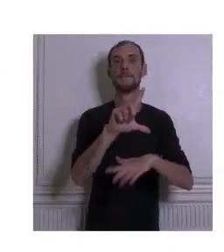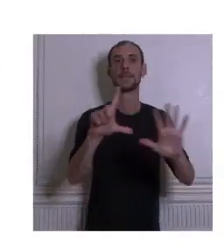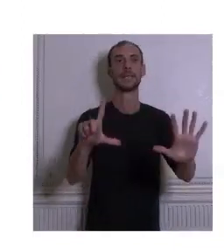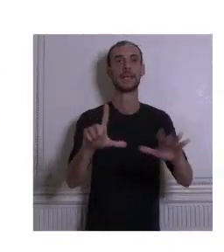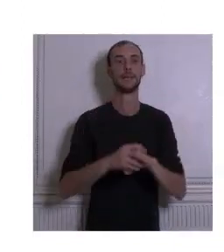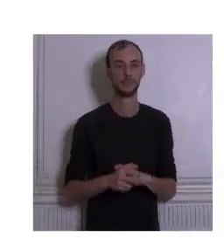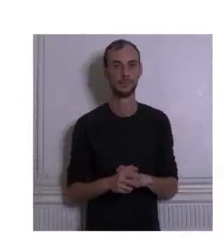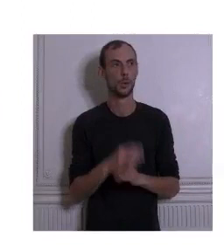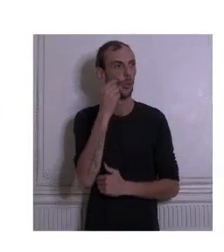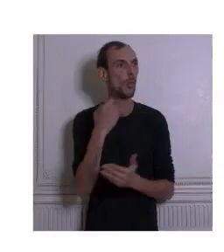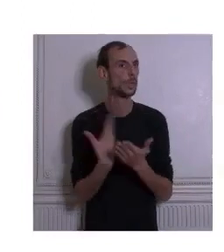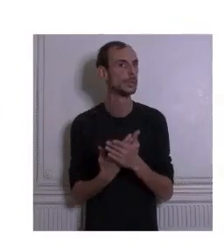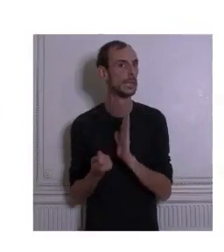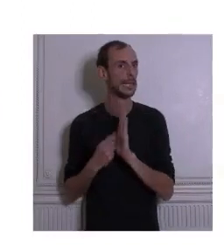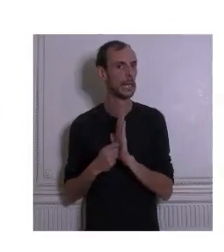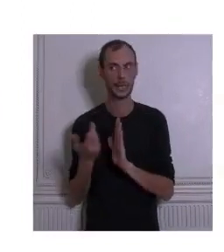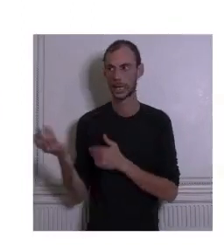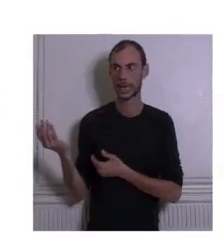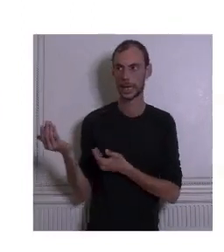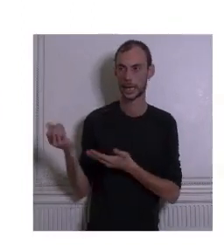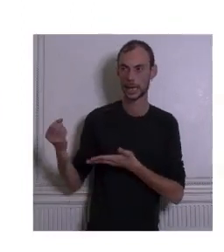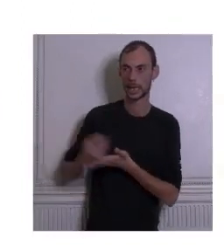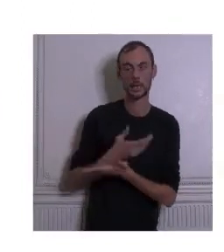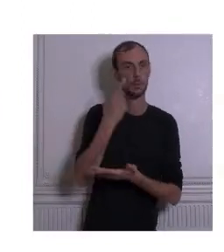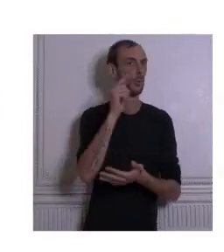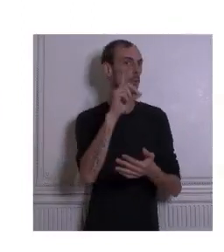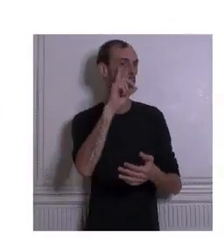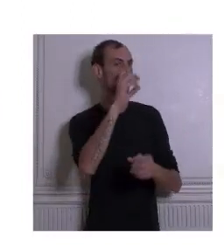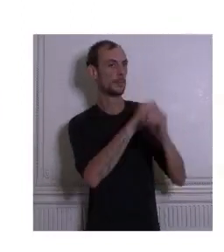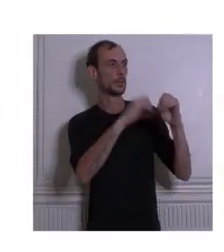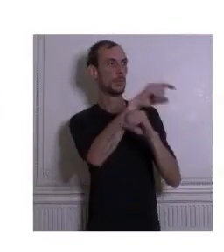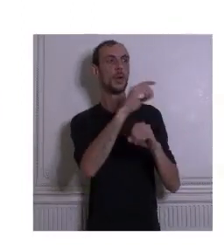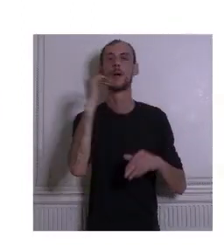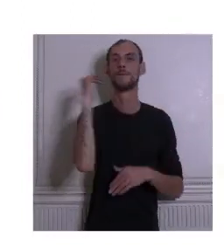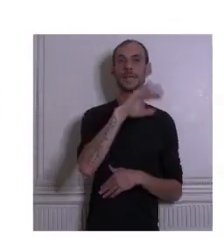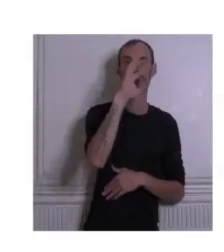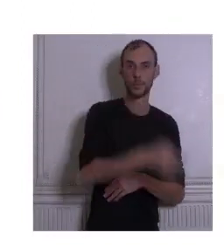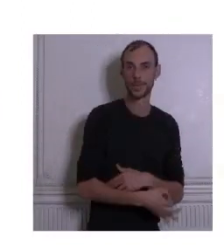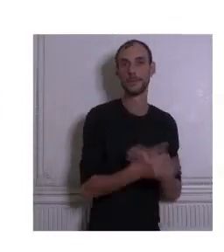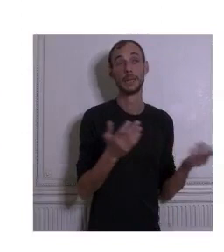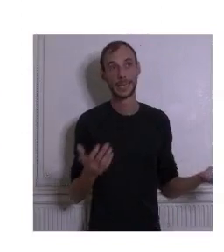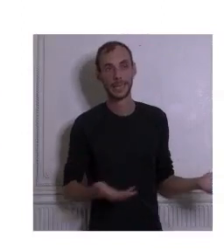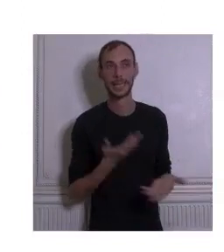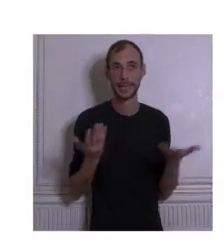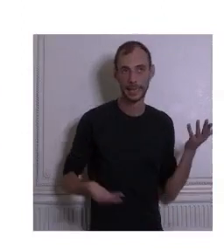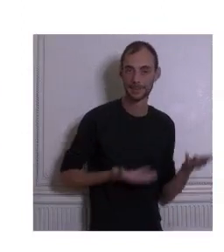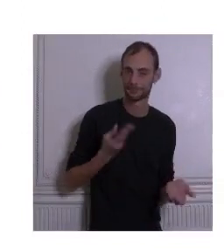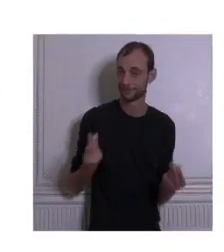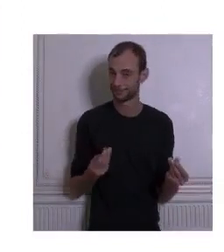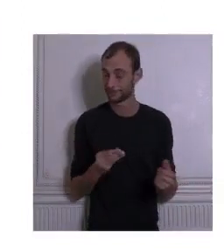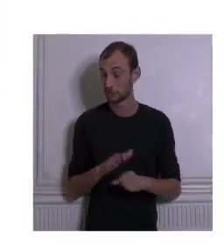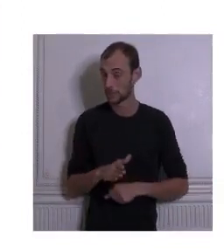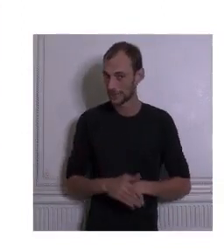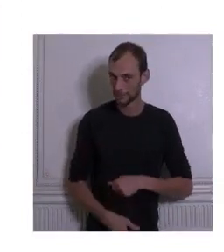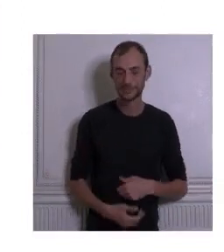question, mais on ne peut pas. Parce que ben, ces simples vitrages, il faudra qu'ils demeurent. Pourquoi? Parce que c'est monument historique. Donc parfois, ce n'est pas ma